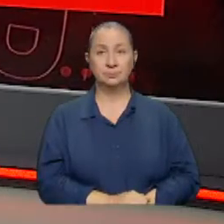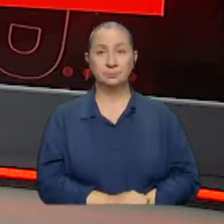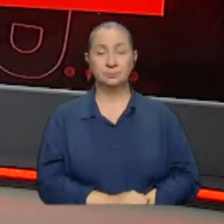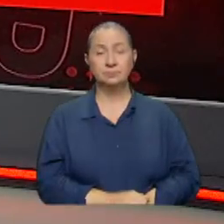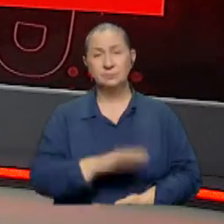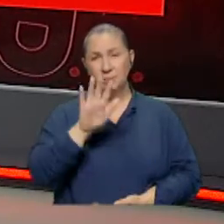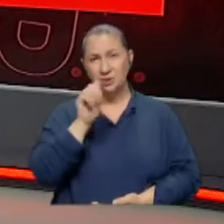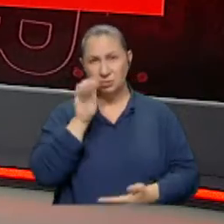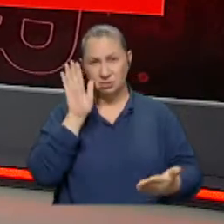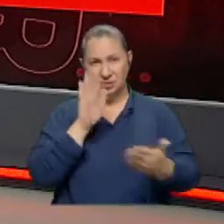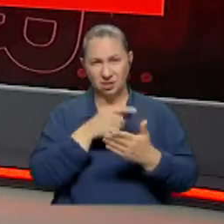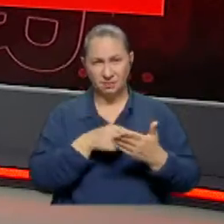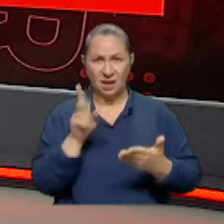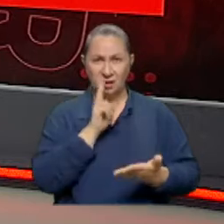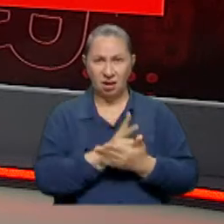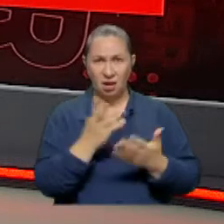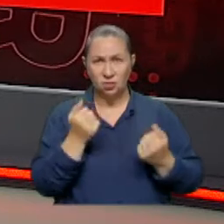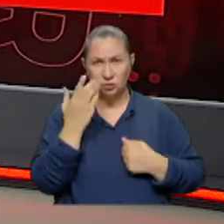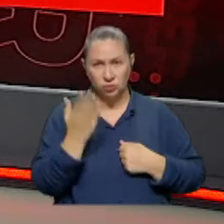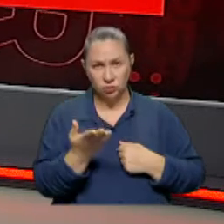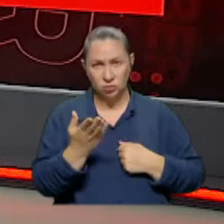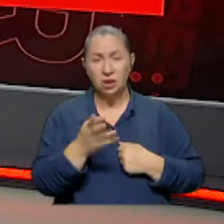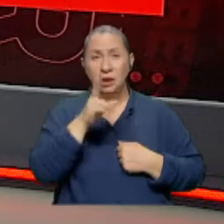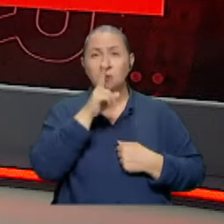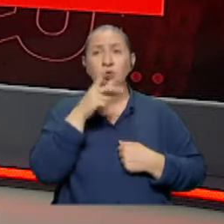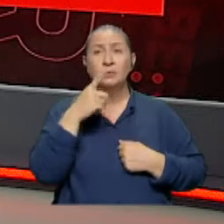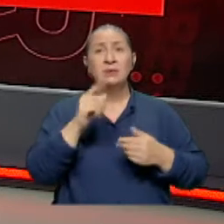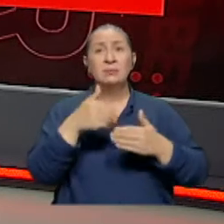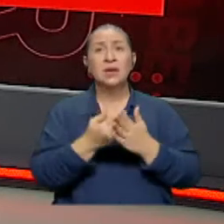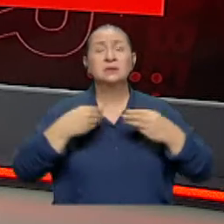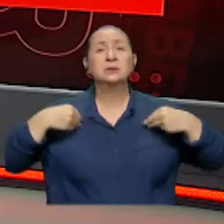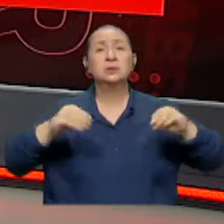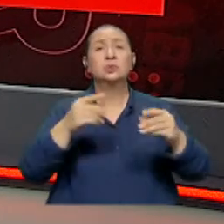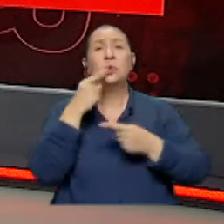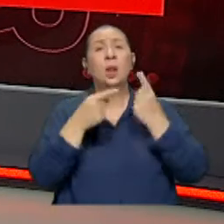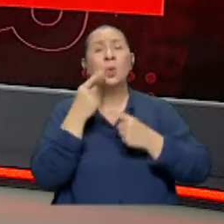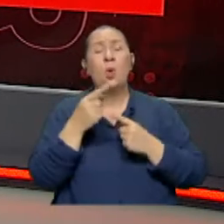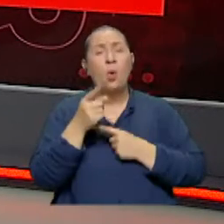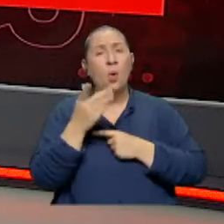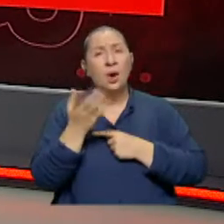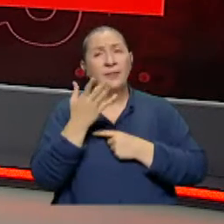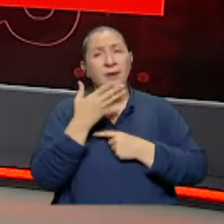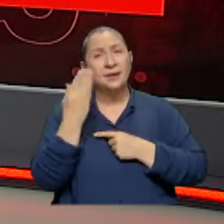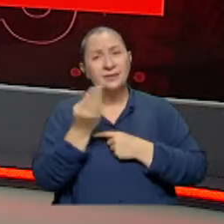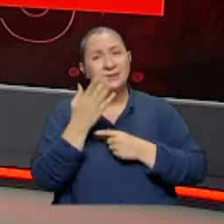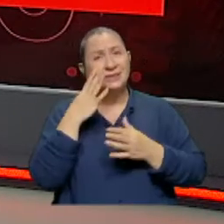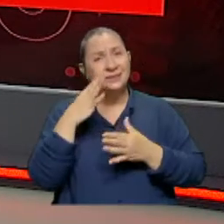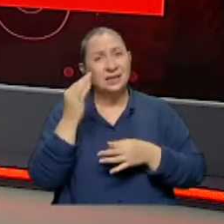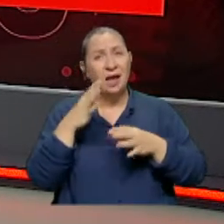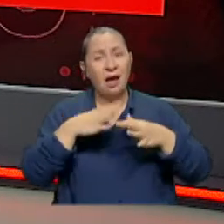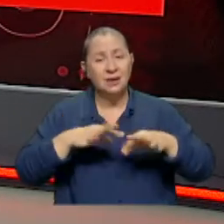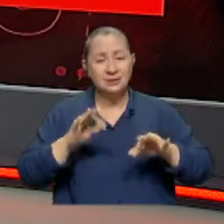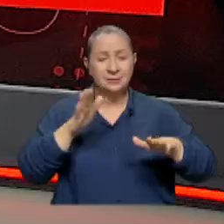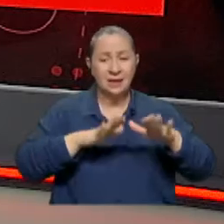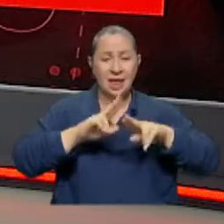15 gün kala iptal kararı alıyorsunuz ikiyüzbin bilet satıldığı söyleniyor o kadar gencin insanın